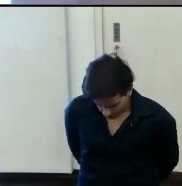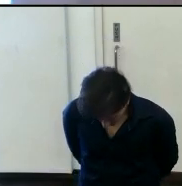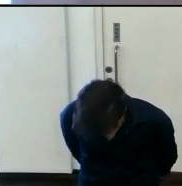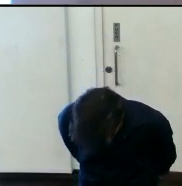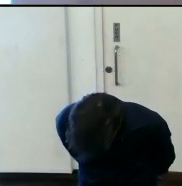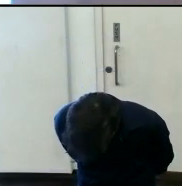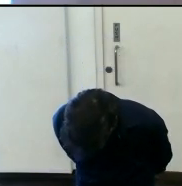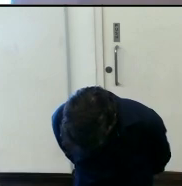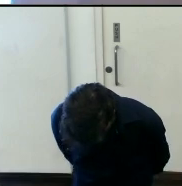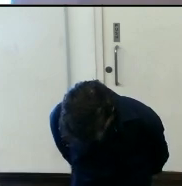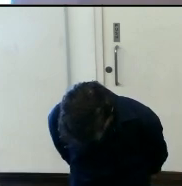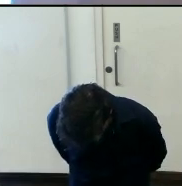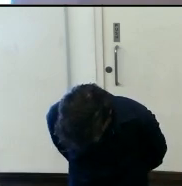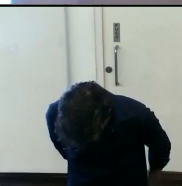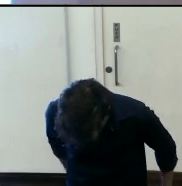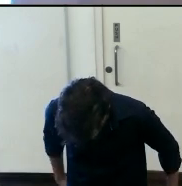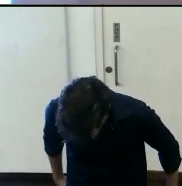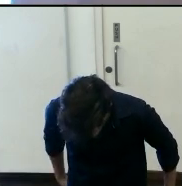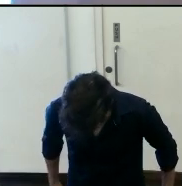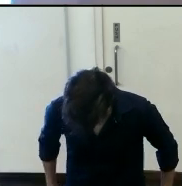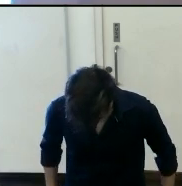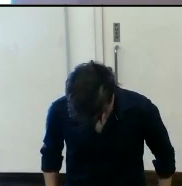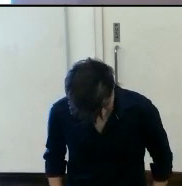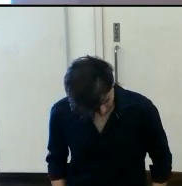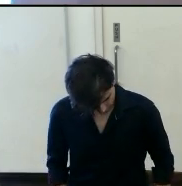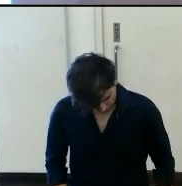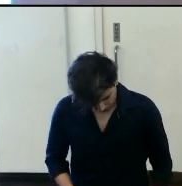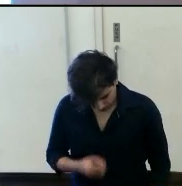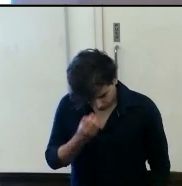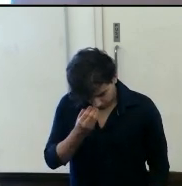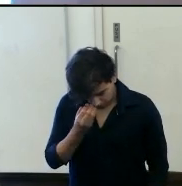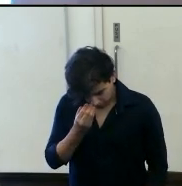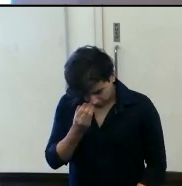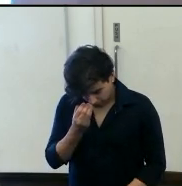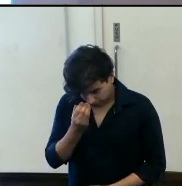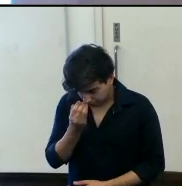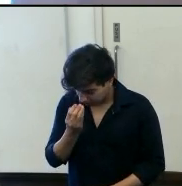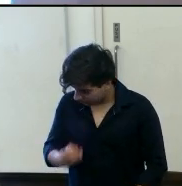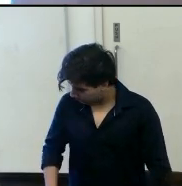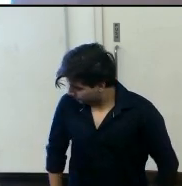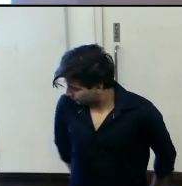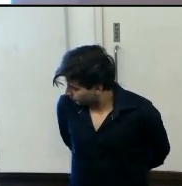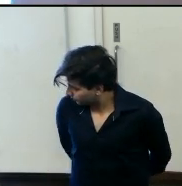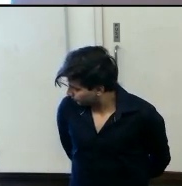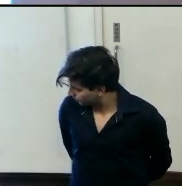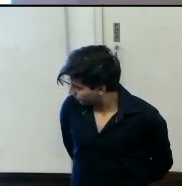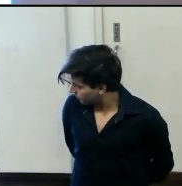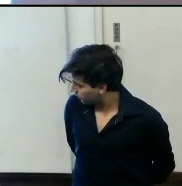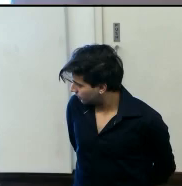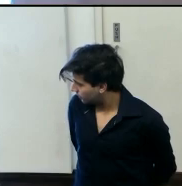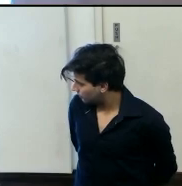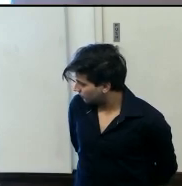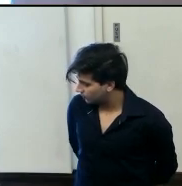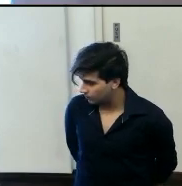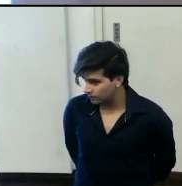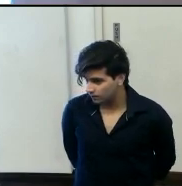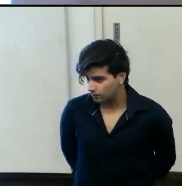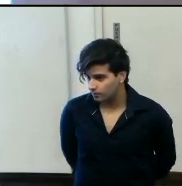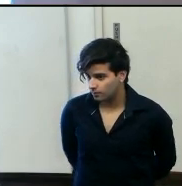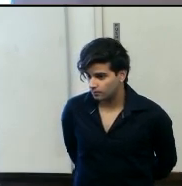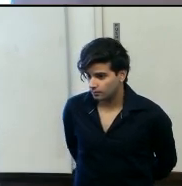ನೃತ್ಯ ನಾನಲ್ಲದವನು. ನೃತ್ಯ ಗೆಜ್ಜೆ ಗುನುಗುತ್ತಲಿತ್ತು ನೀಲಾಂಜನಿ ನೀನಿದ್ದೆ ನಾನಿರಲಿಲ್ಲ.